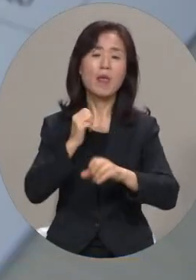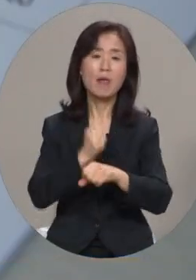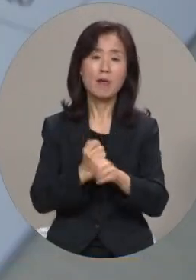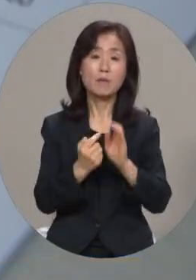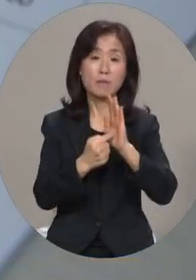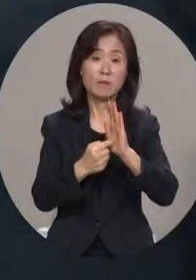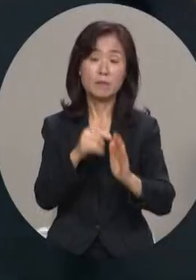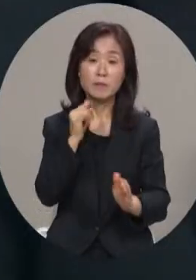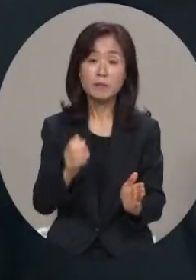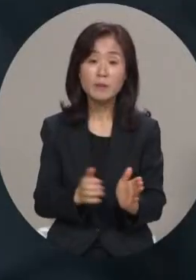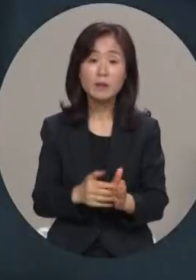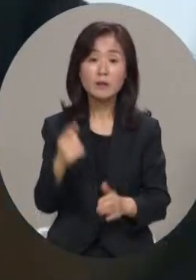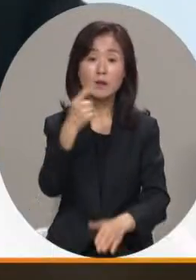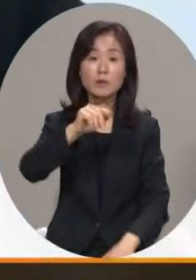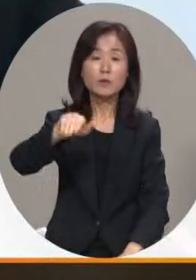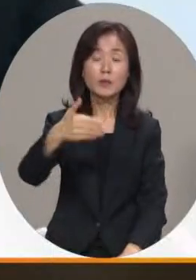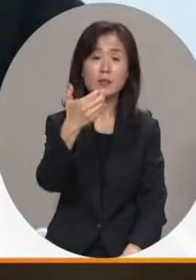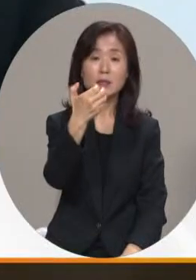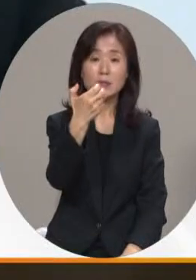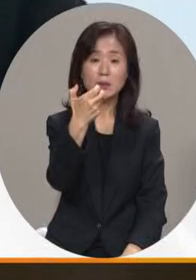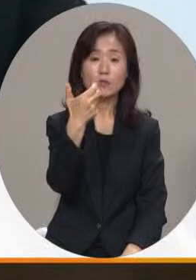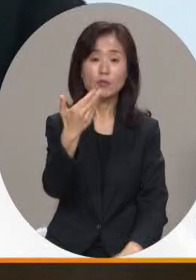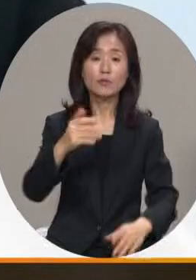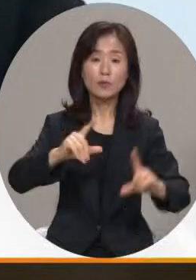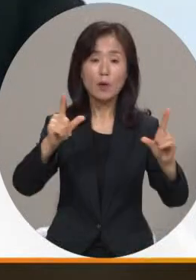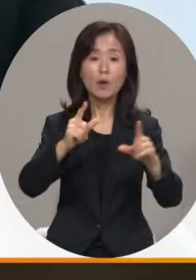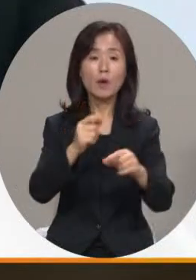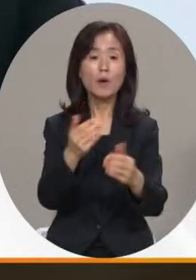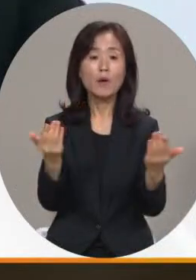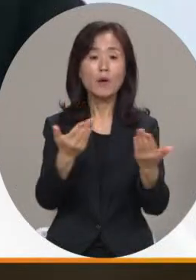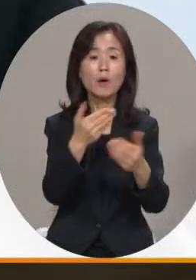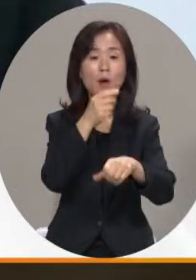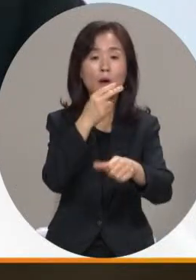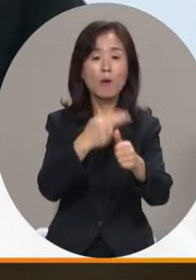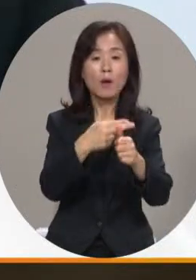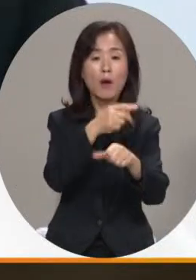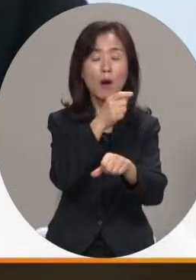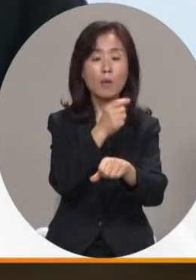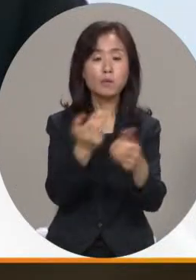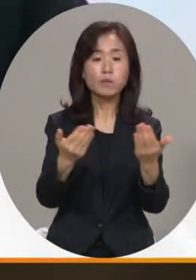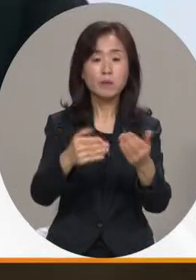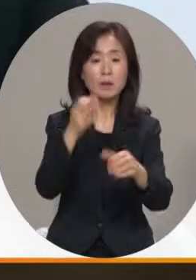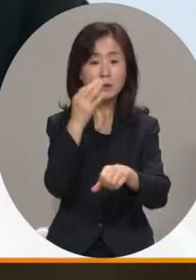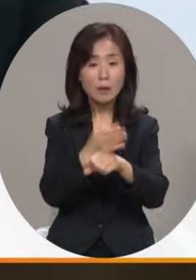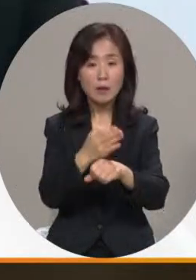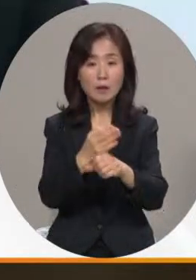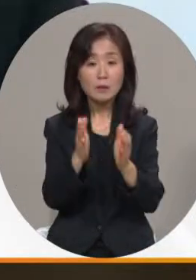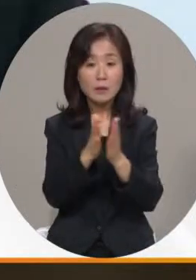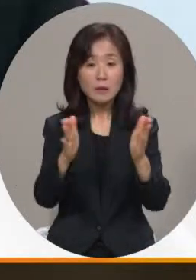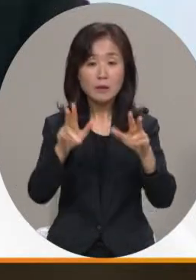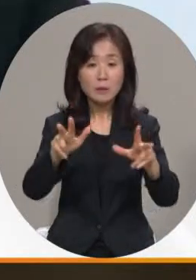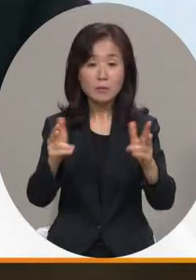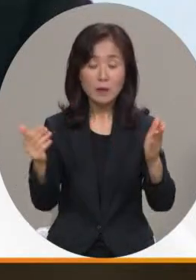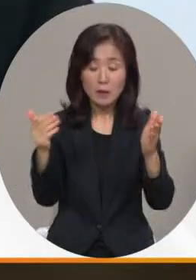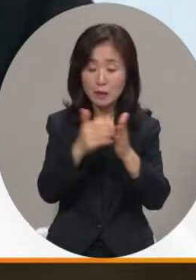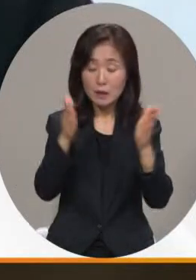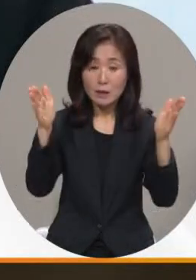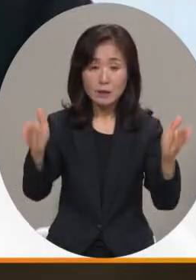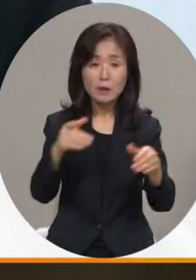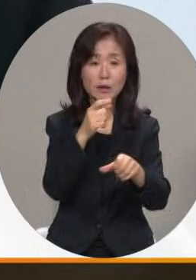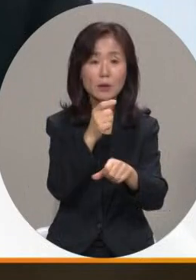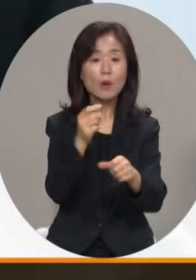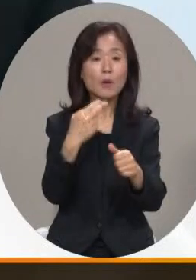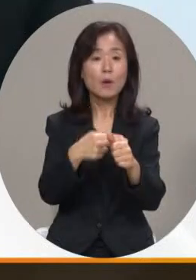1979년 교원 업무 간소화 지침을 시작으로 해서 지금까지 교원 행정 업무 경감을 위한